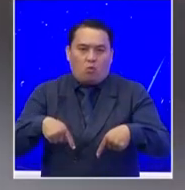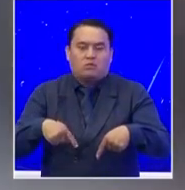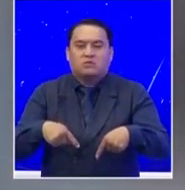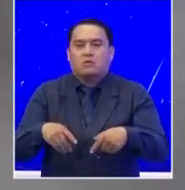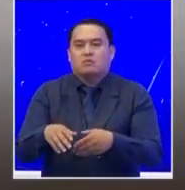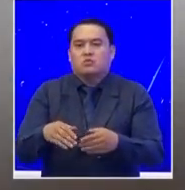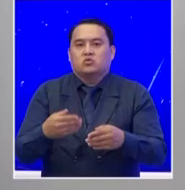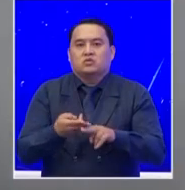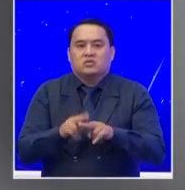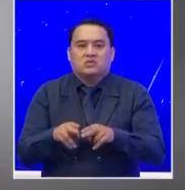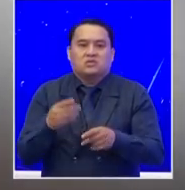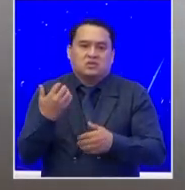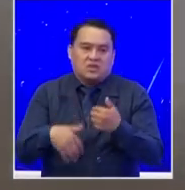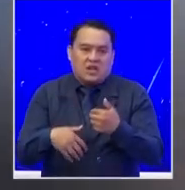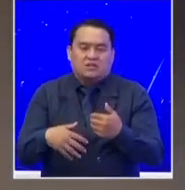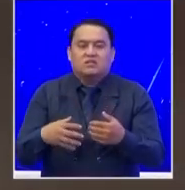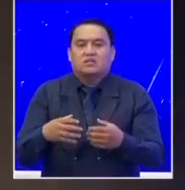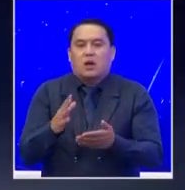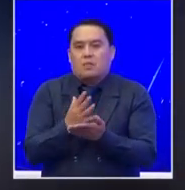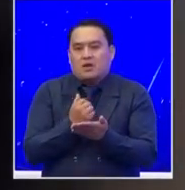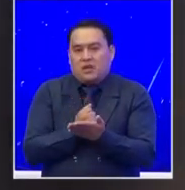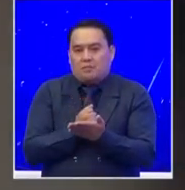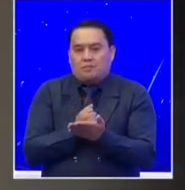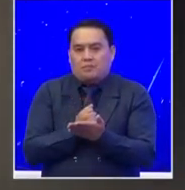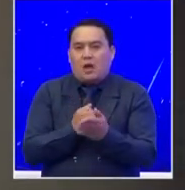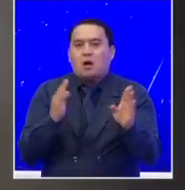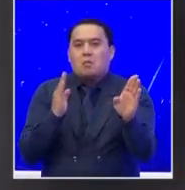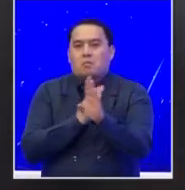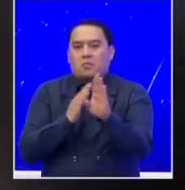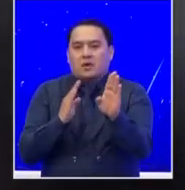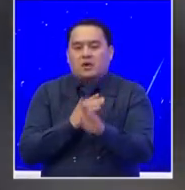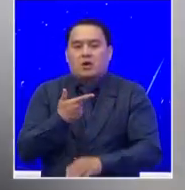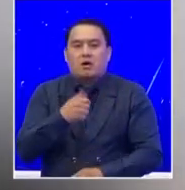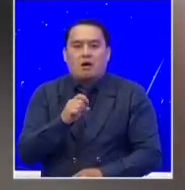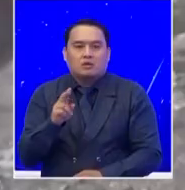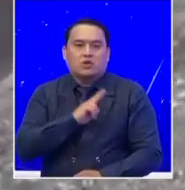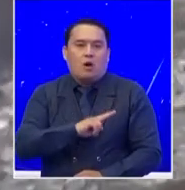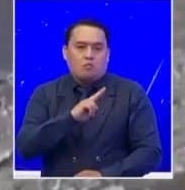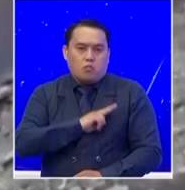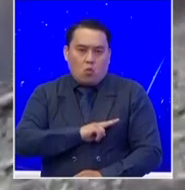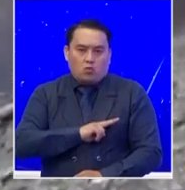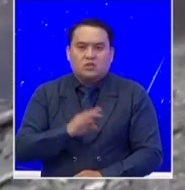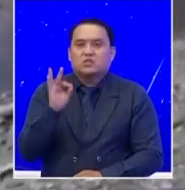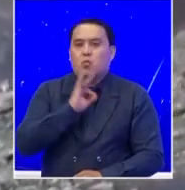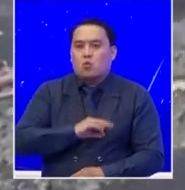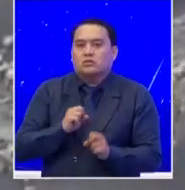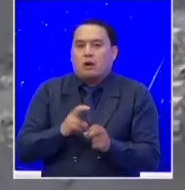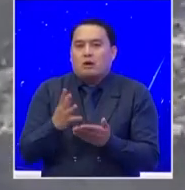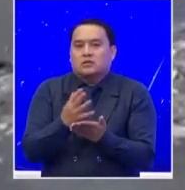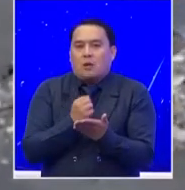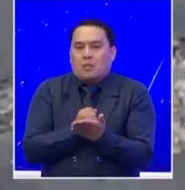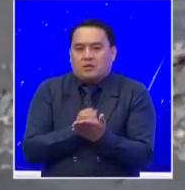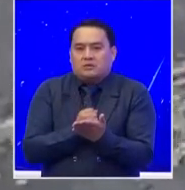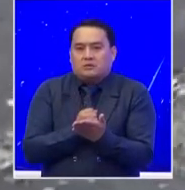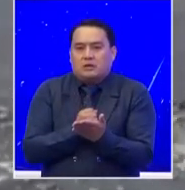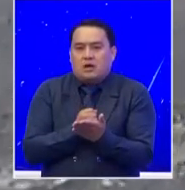стояла платформа с резервуаром. Норильская ТЭЦ-3 работает на природном газе. Дизельное топливо используется как резервный